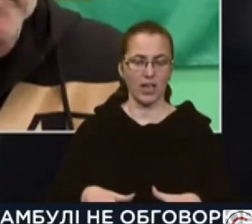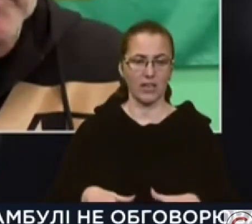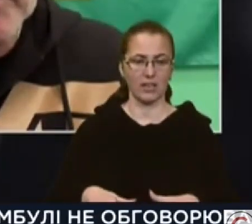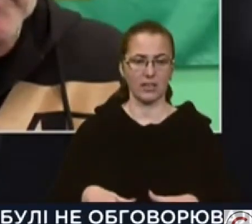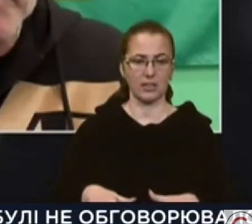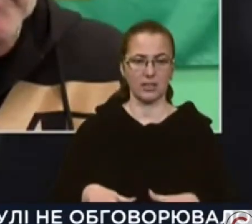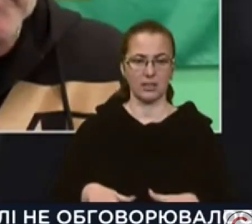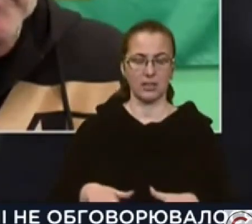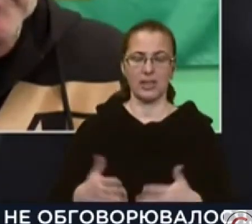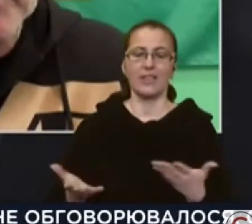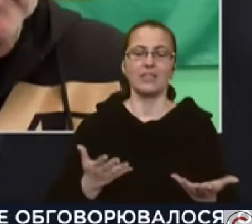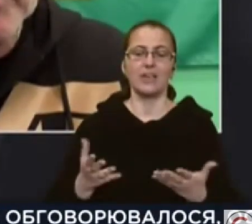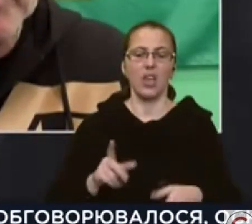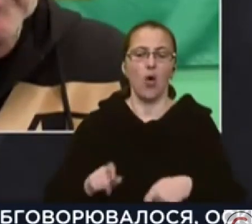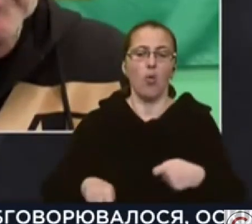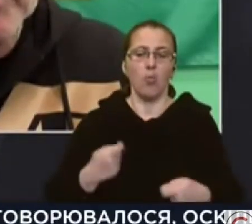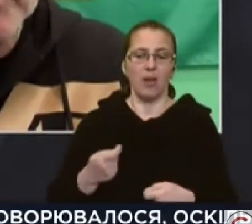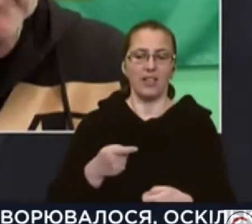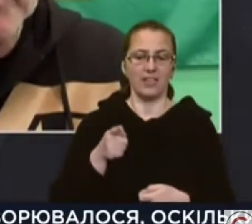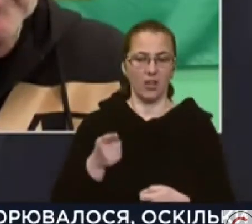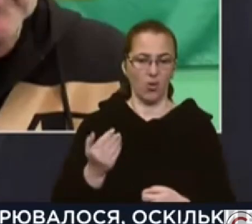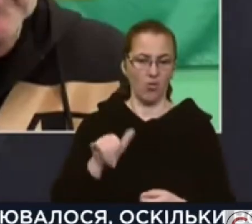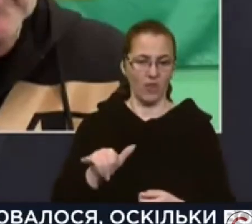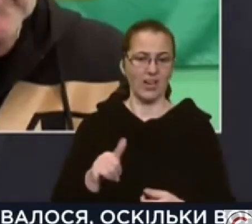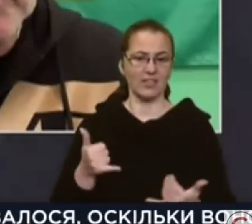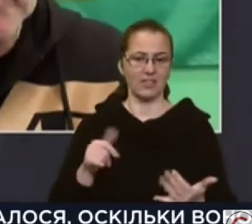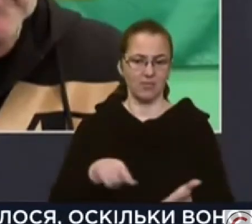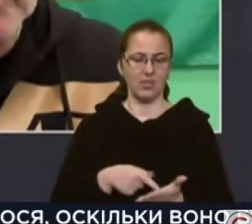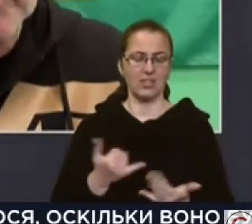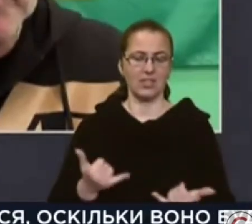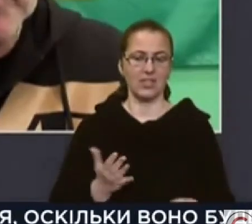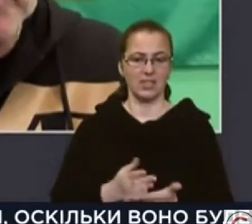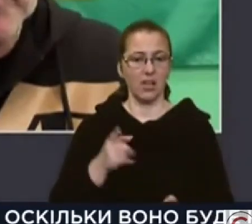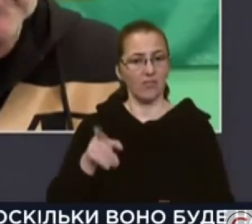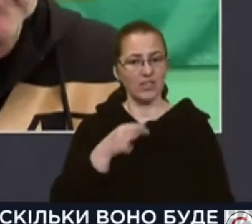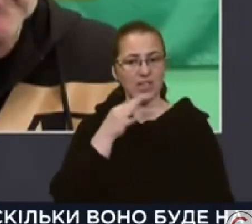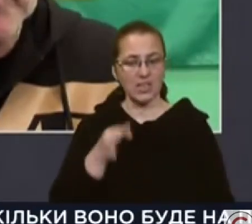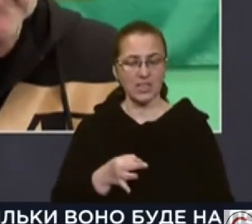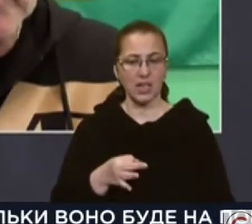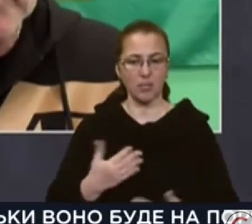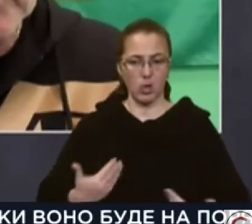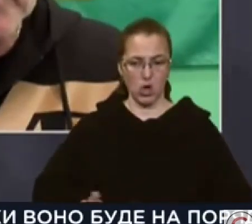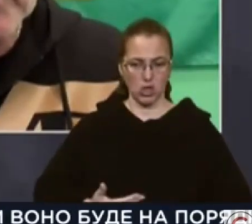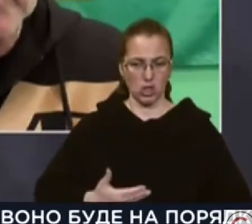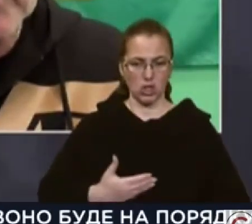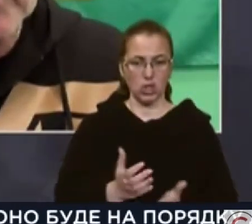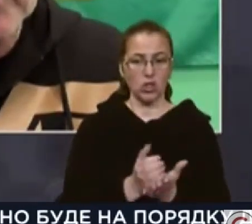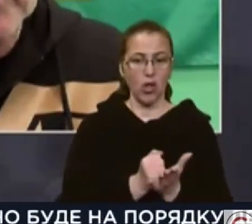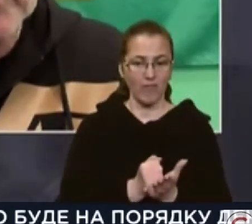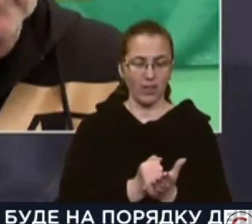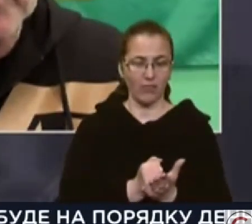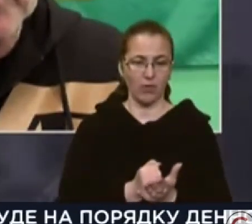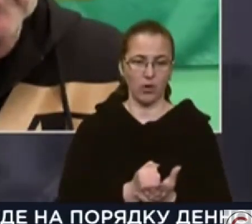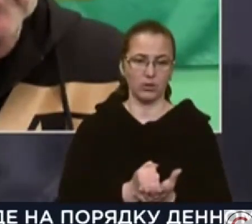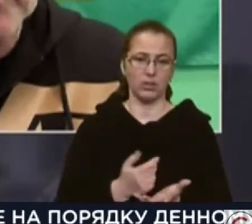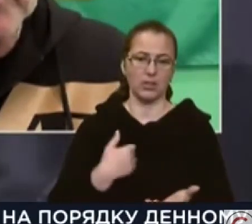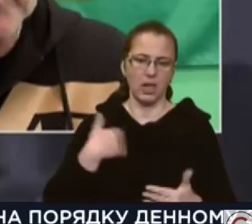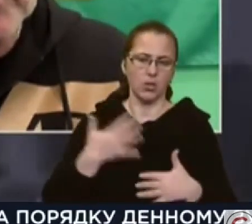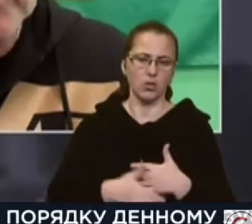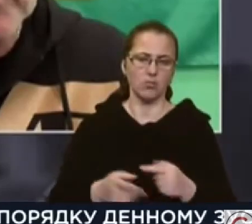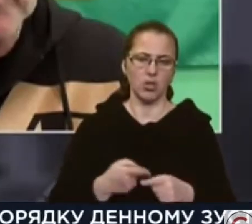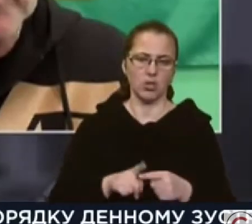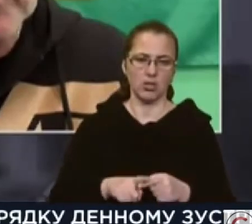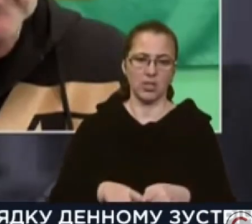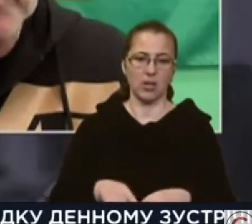ну, які збитки ви наразі маєте? Ви от сказали про житловий фонд, так, але все ж таки, я розумію, і тим паче, що вони,